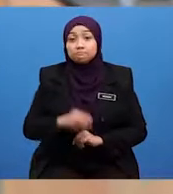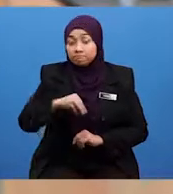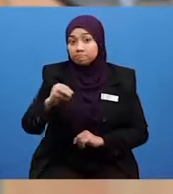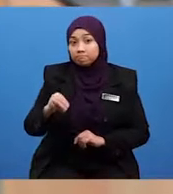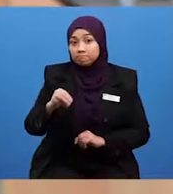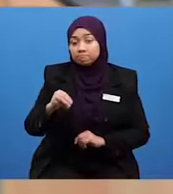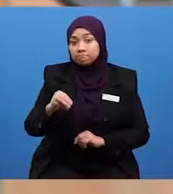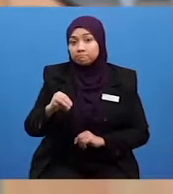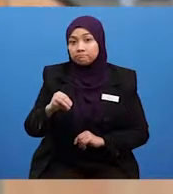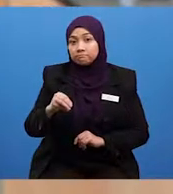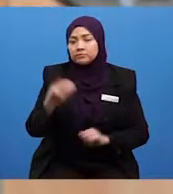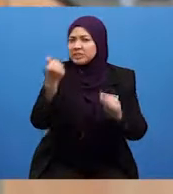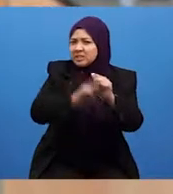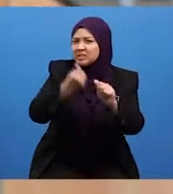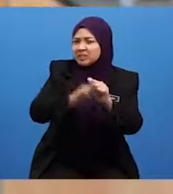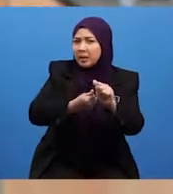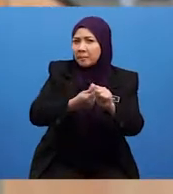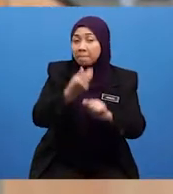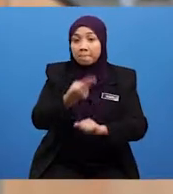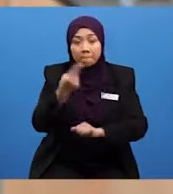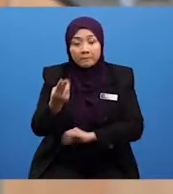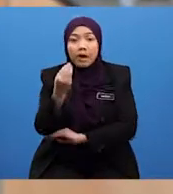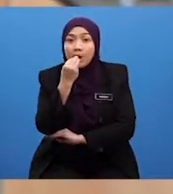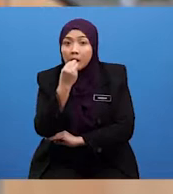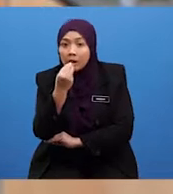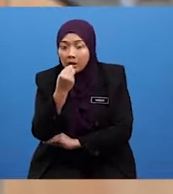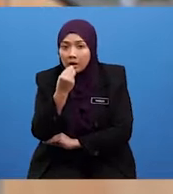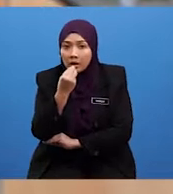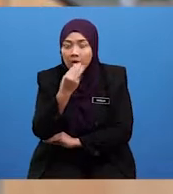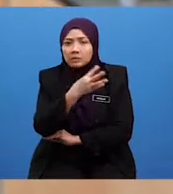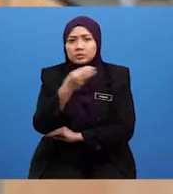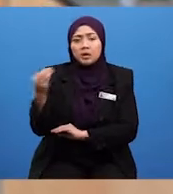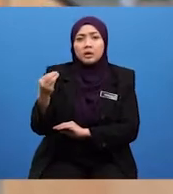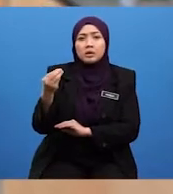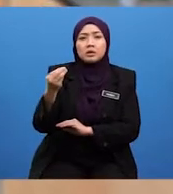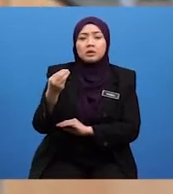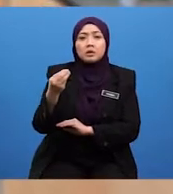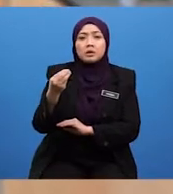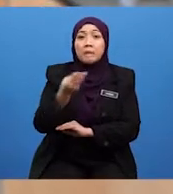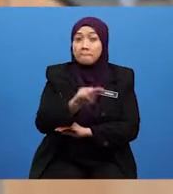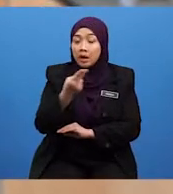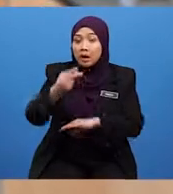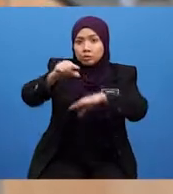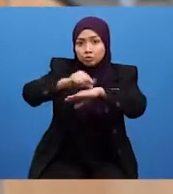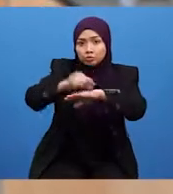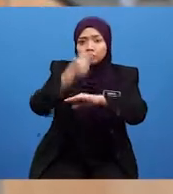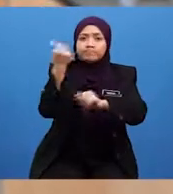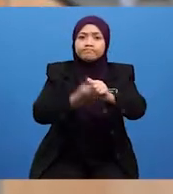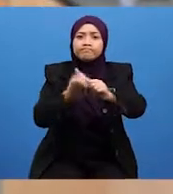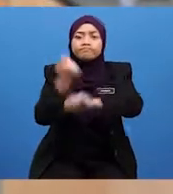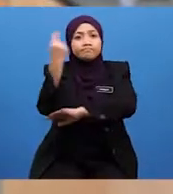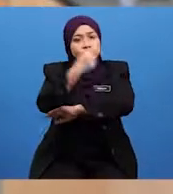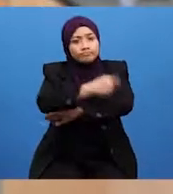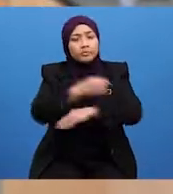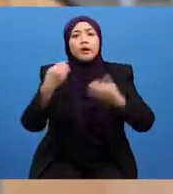Murid-murid, setiap bahan makanan dan bahan kegunaan harian mempunyai kandungan kimianya